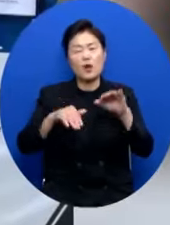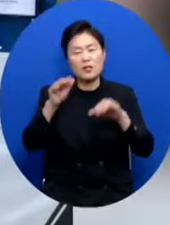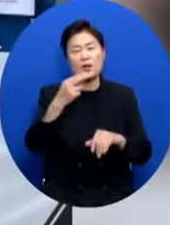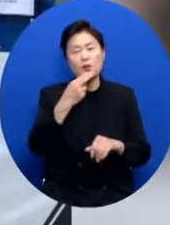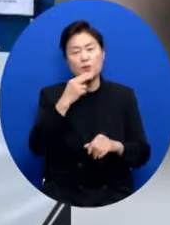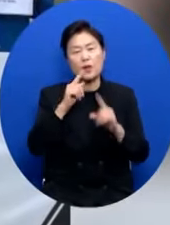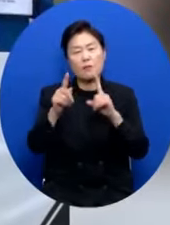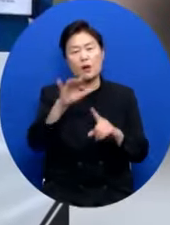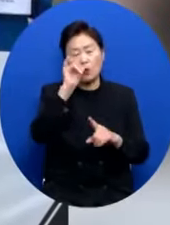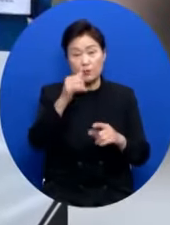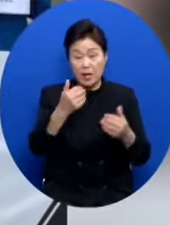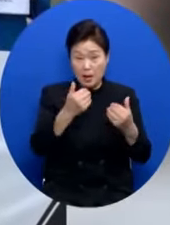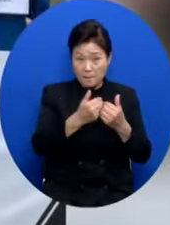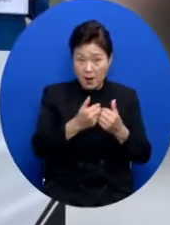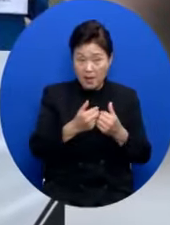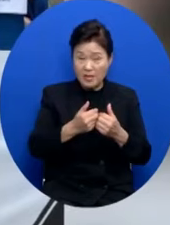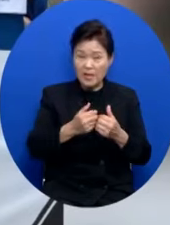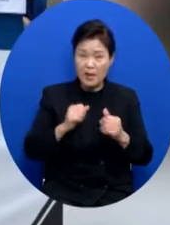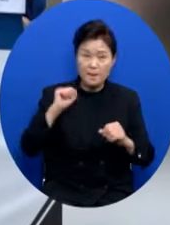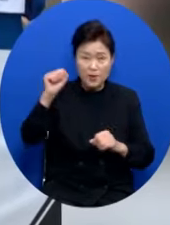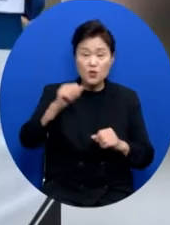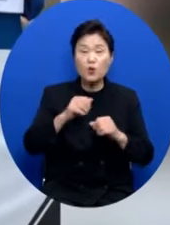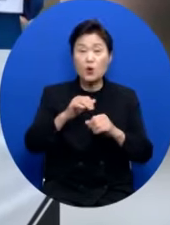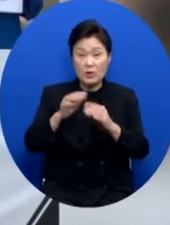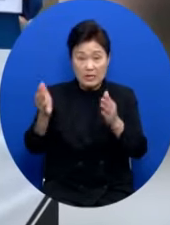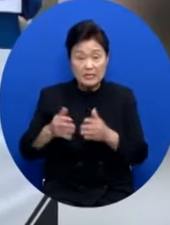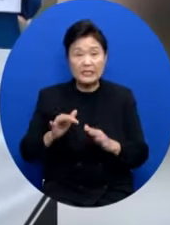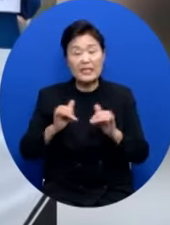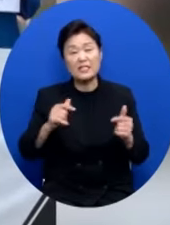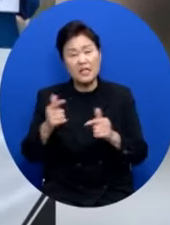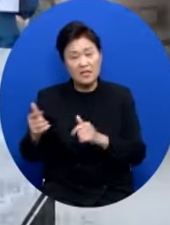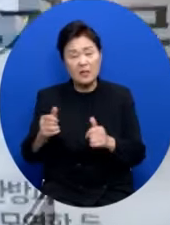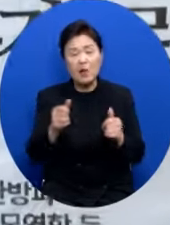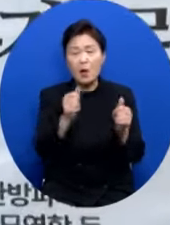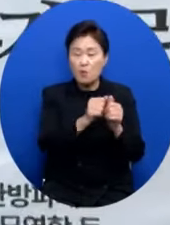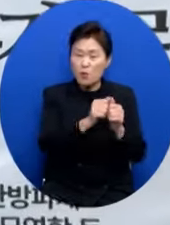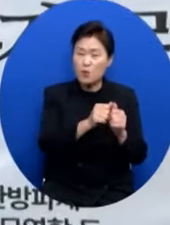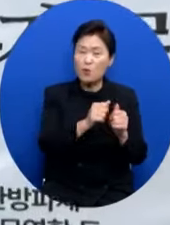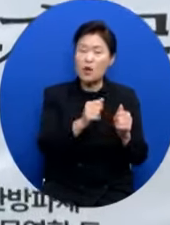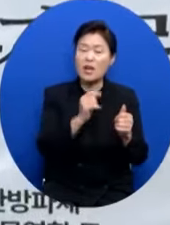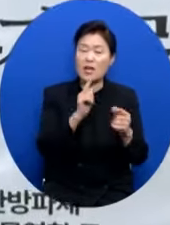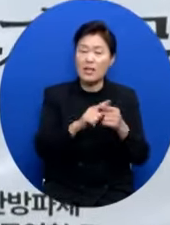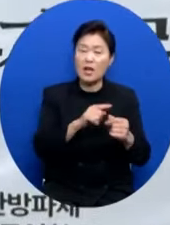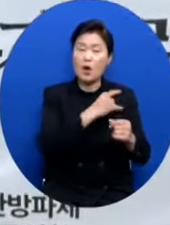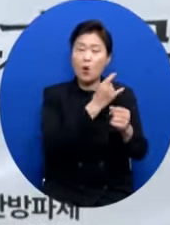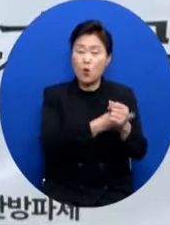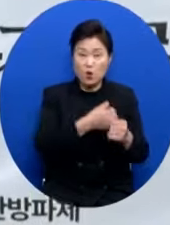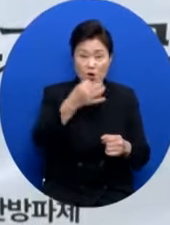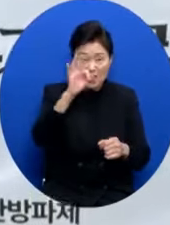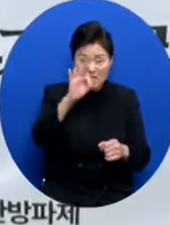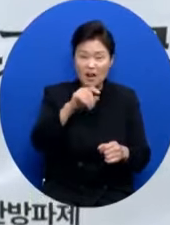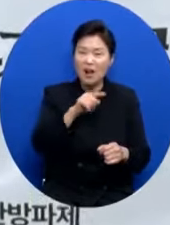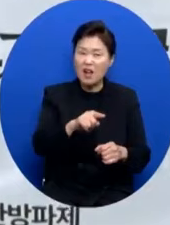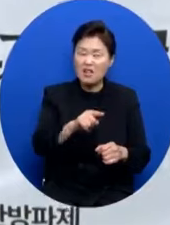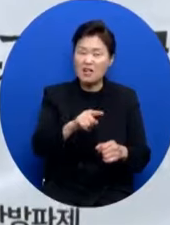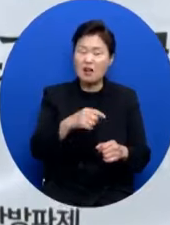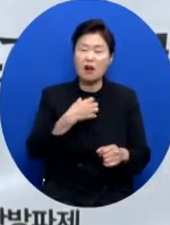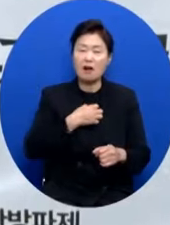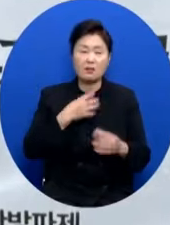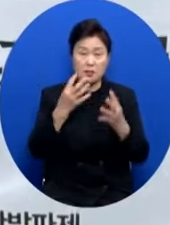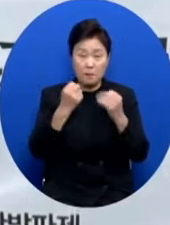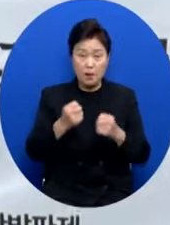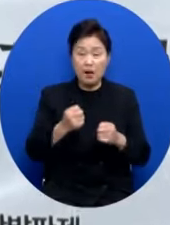반대를 외치는 측은 이번 판결이 사회 보장 제도상 동성 부부의 권리를 인정한 첫 사례란 점을 우려합니다 동성